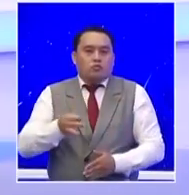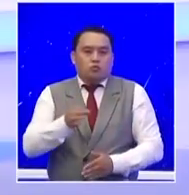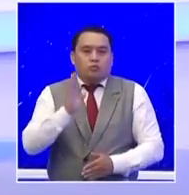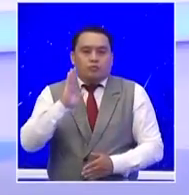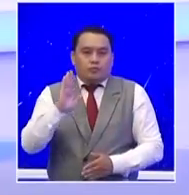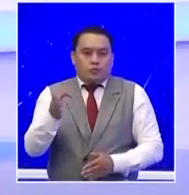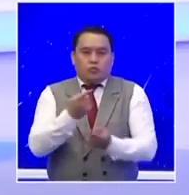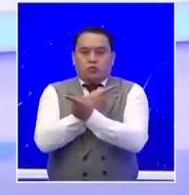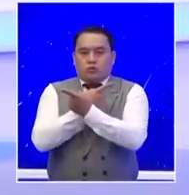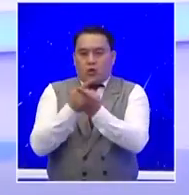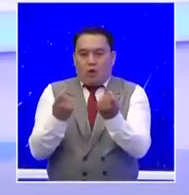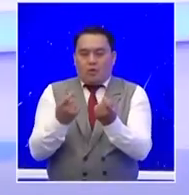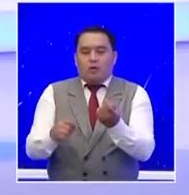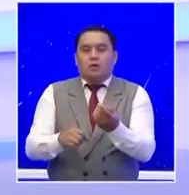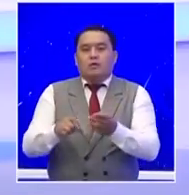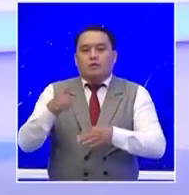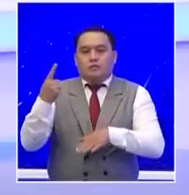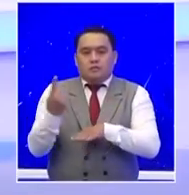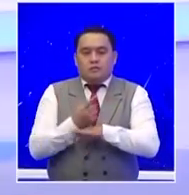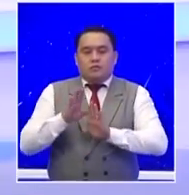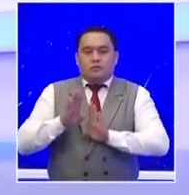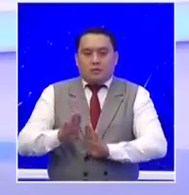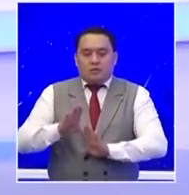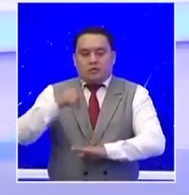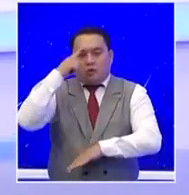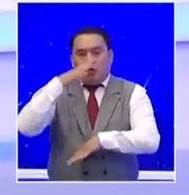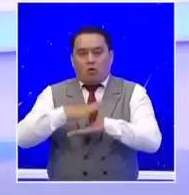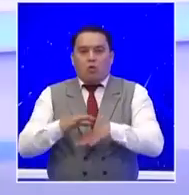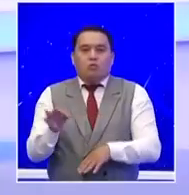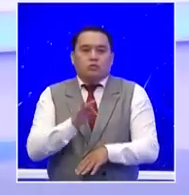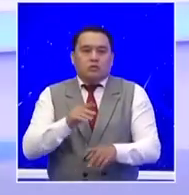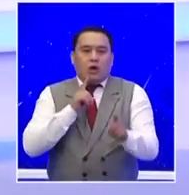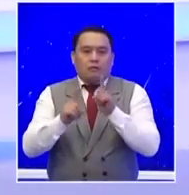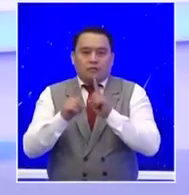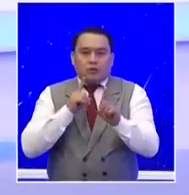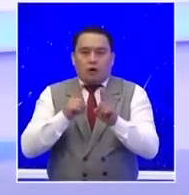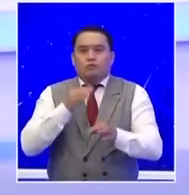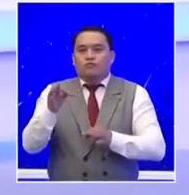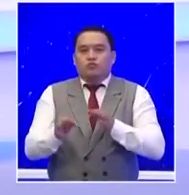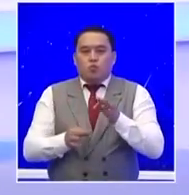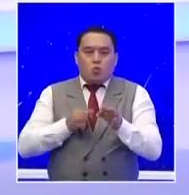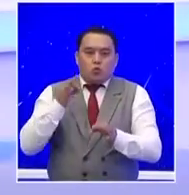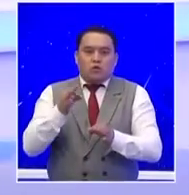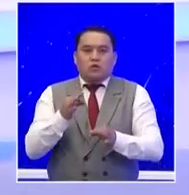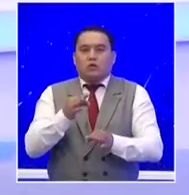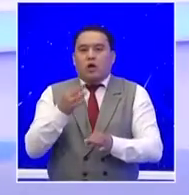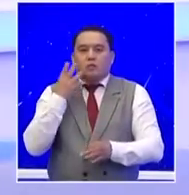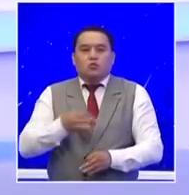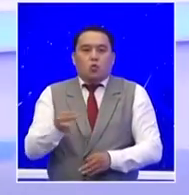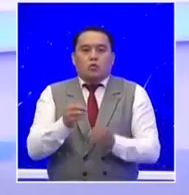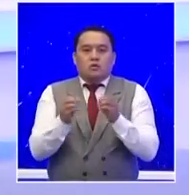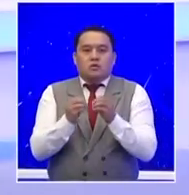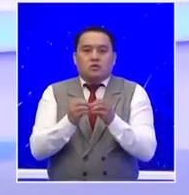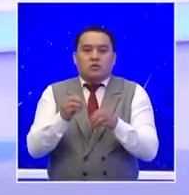области. Об этом сегодня сообщил Лазат Турлашев в ходе областного селекторного совещания. За последние сутки в регионе было зарегистрировано 10